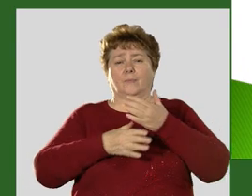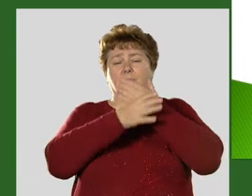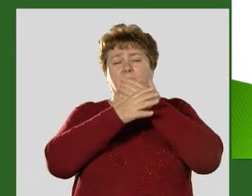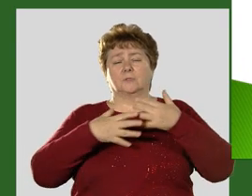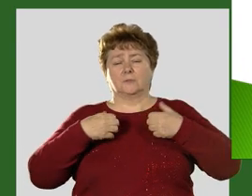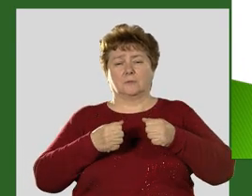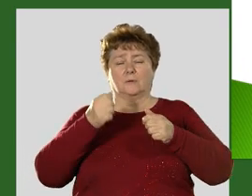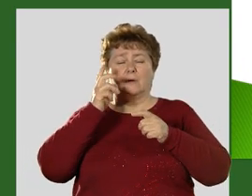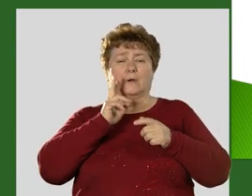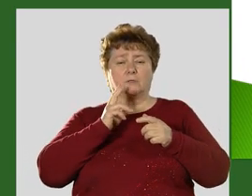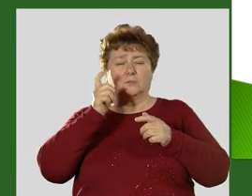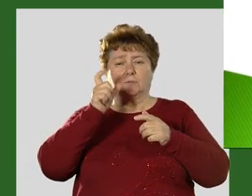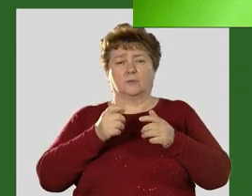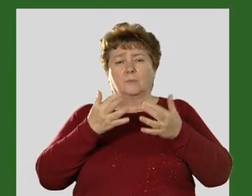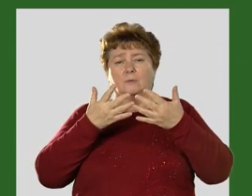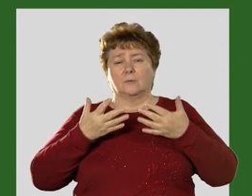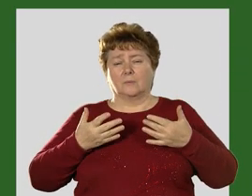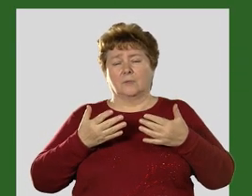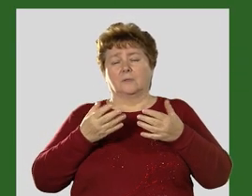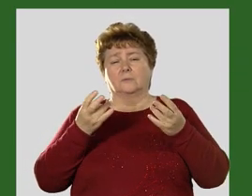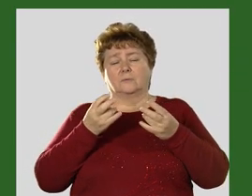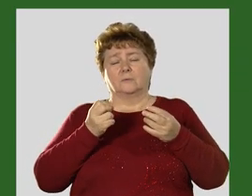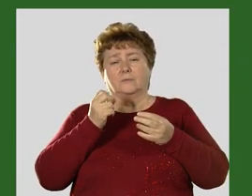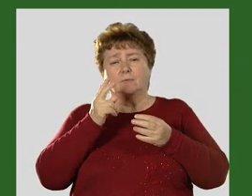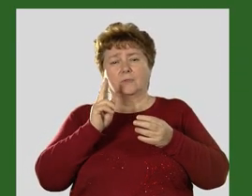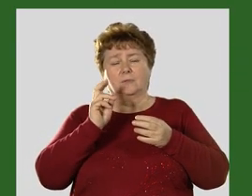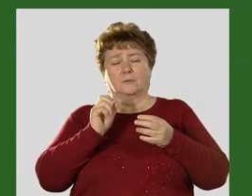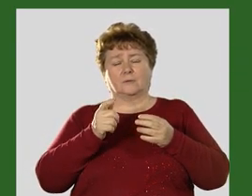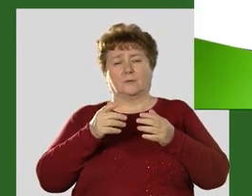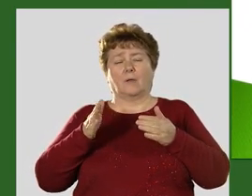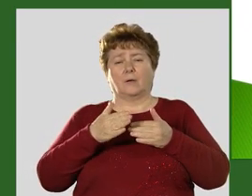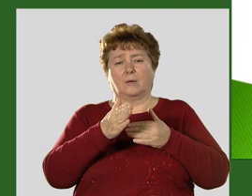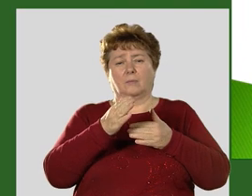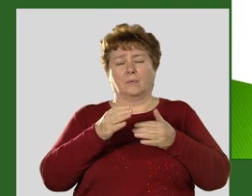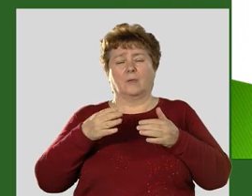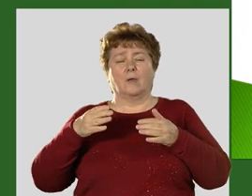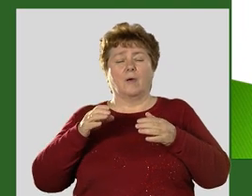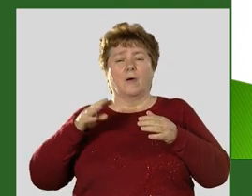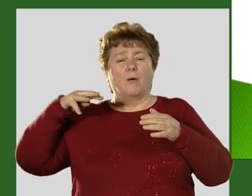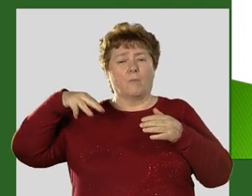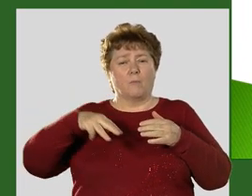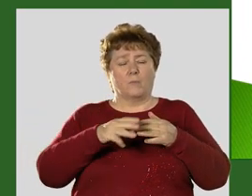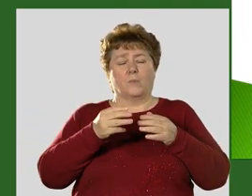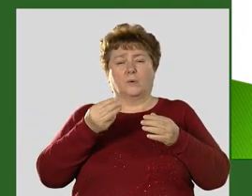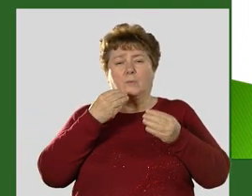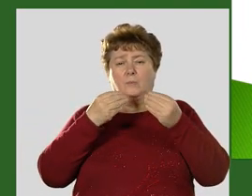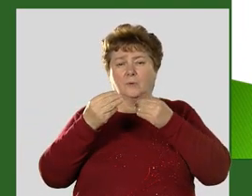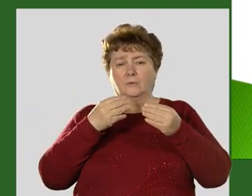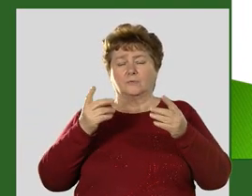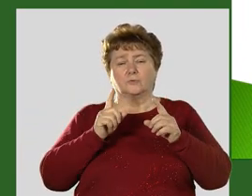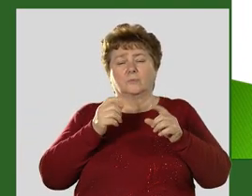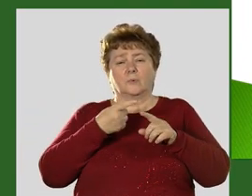каждый человек за год должен потреблять минимум 12 килограммов рыбы и морепродуктов. Чтобы это